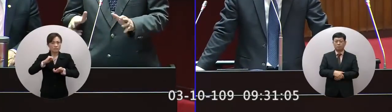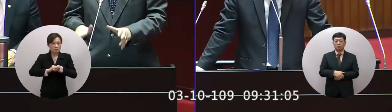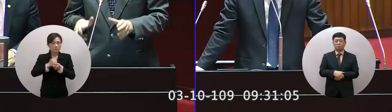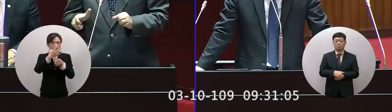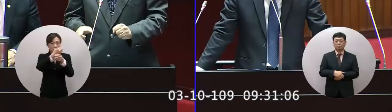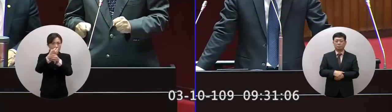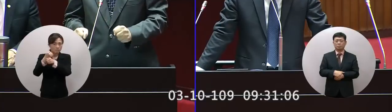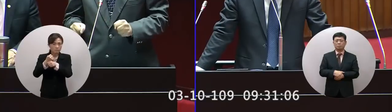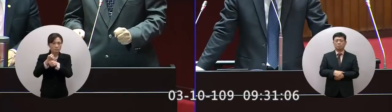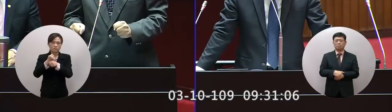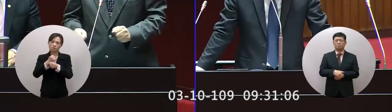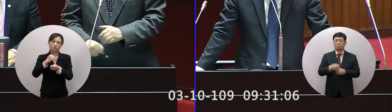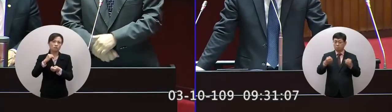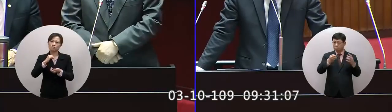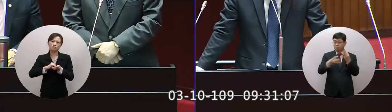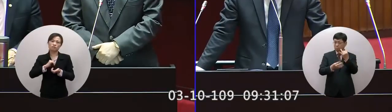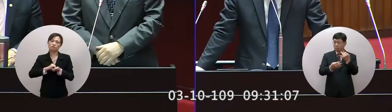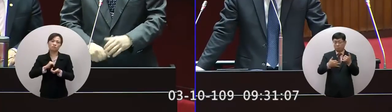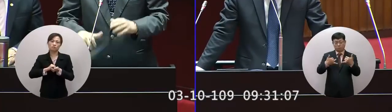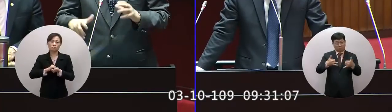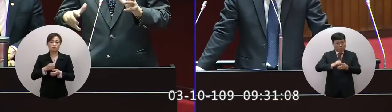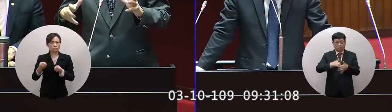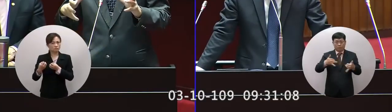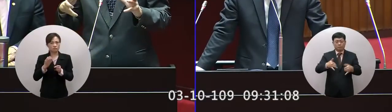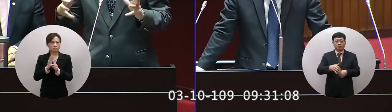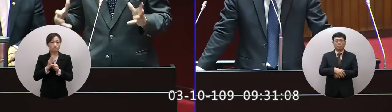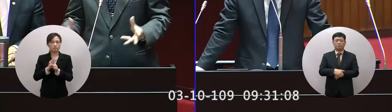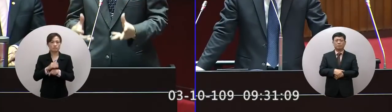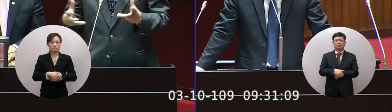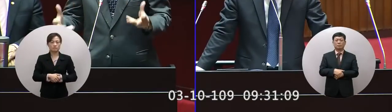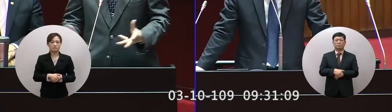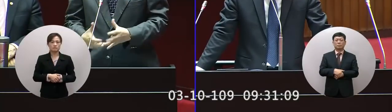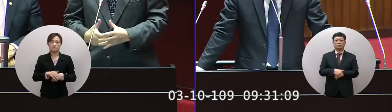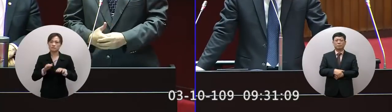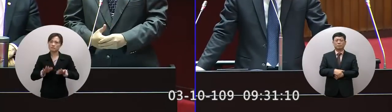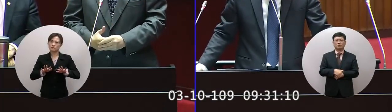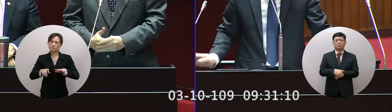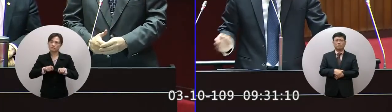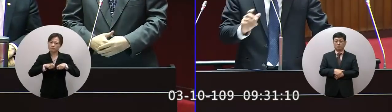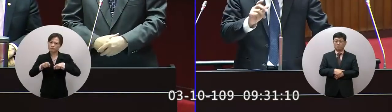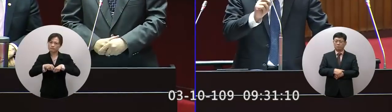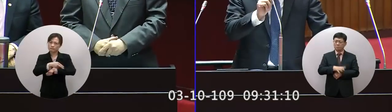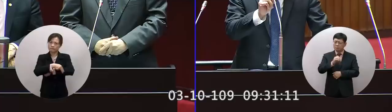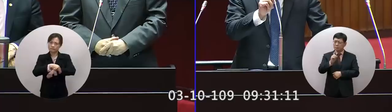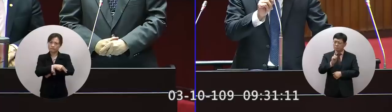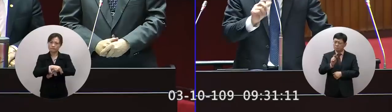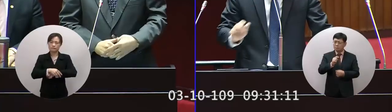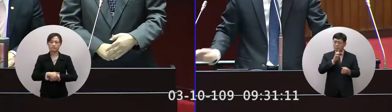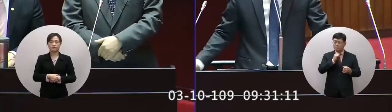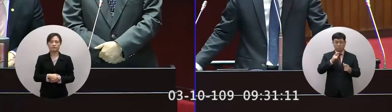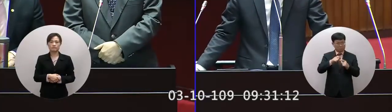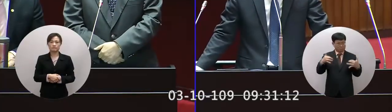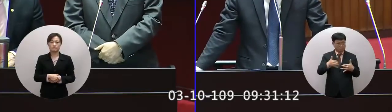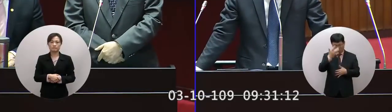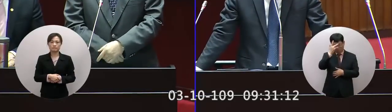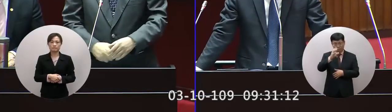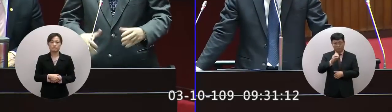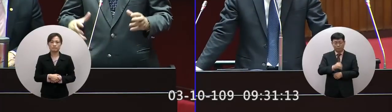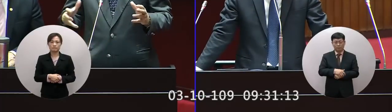的时间其实都还在 谈，时间还不确定。 现在的规划的 有没有什么有大问题